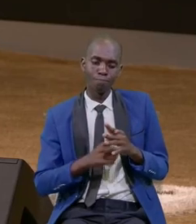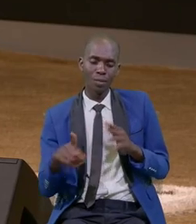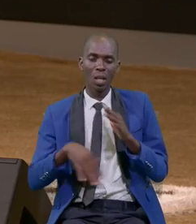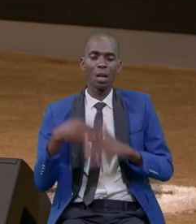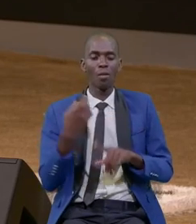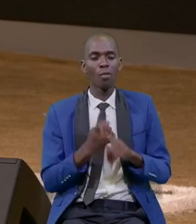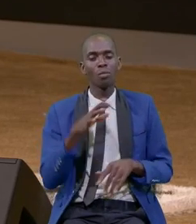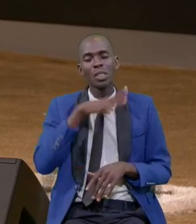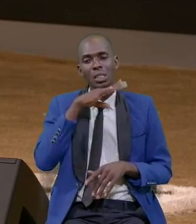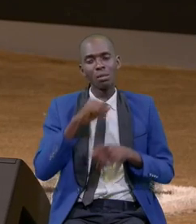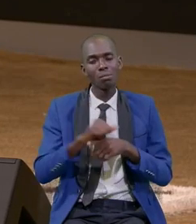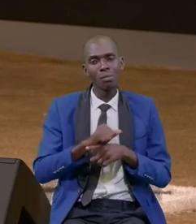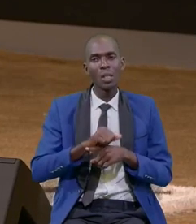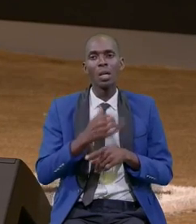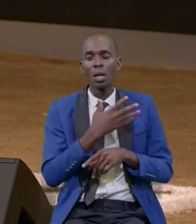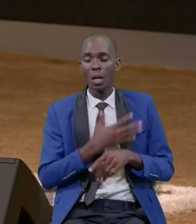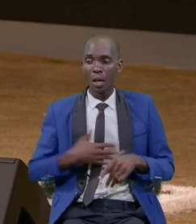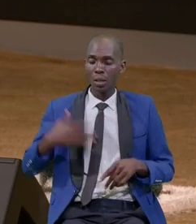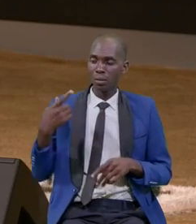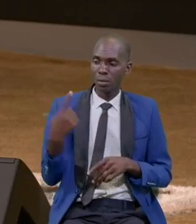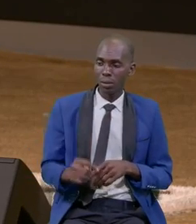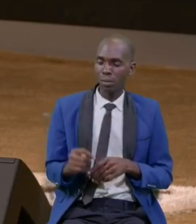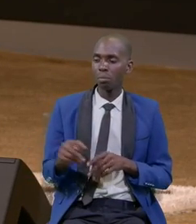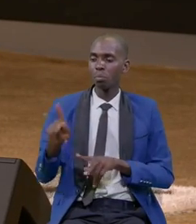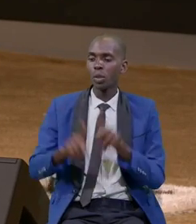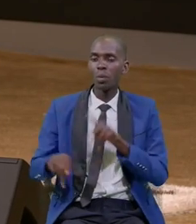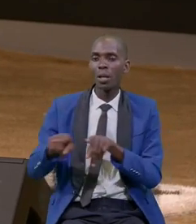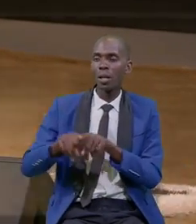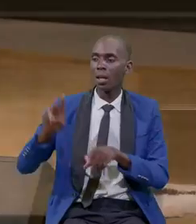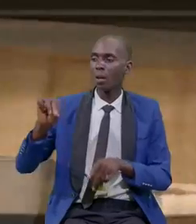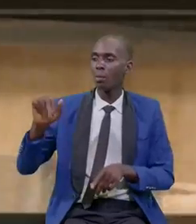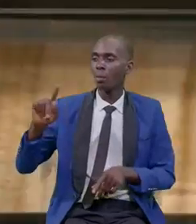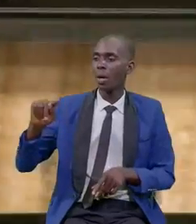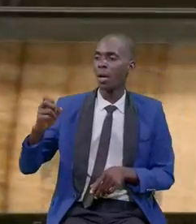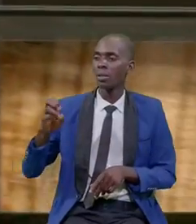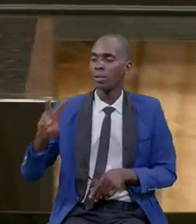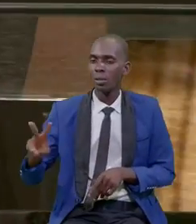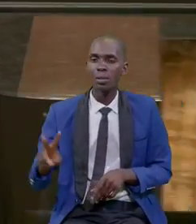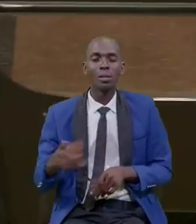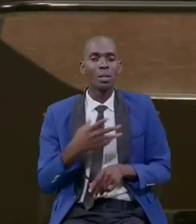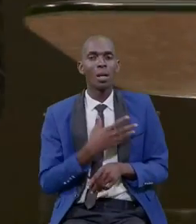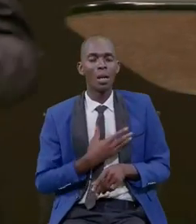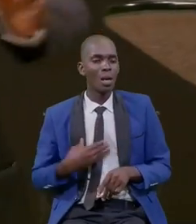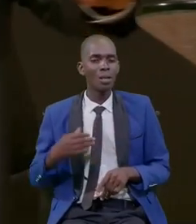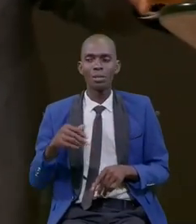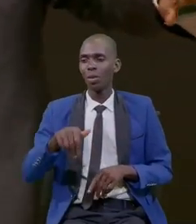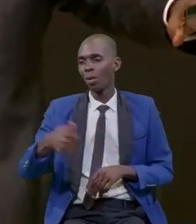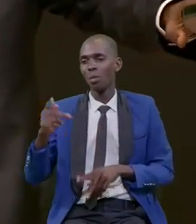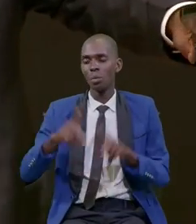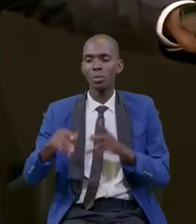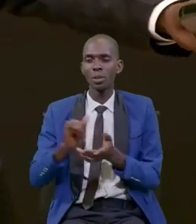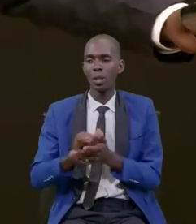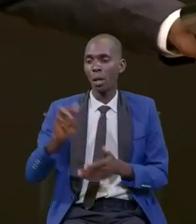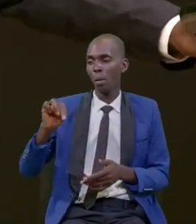abomination. Et les publicains aussi, comme Matthieu, comme les autres publicains que Matthieu a invité